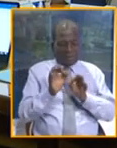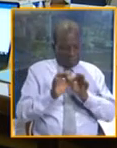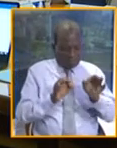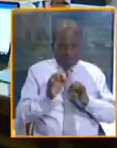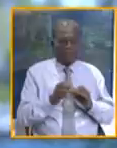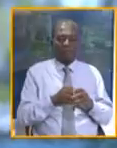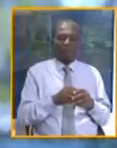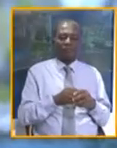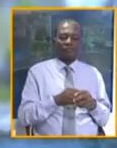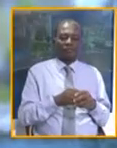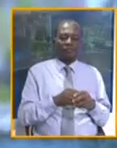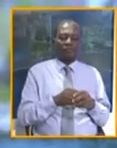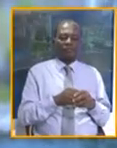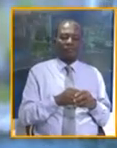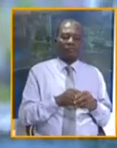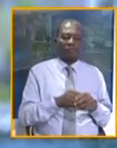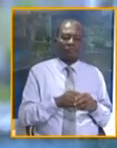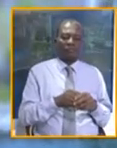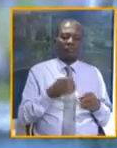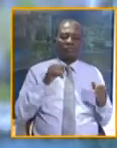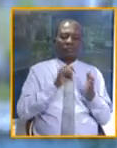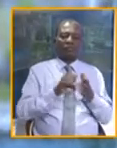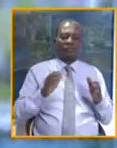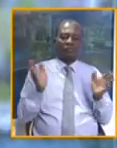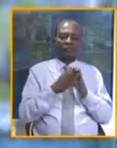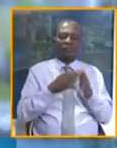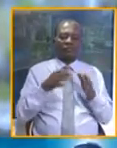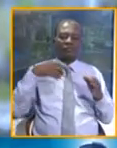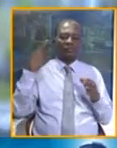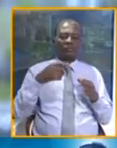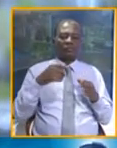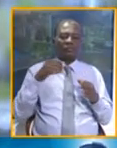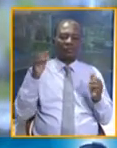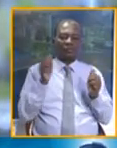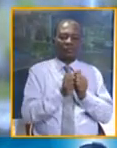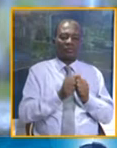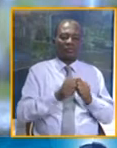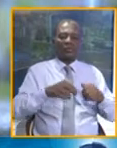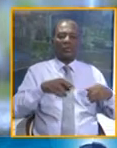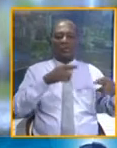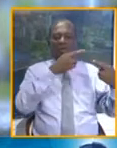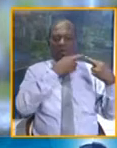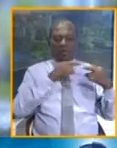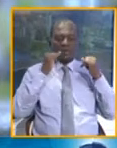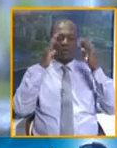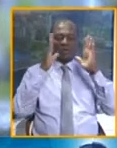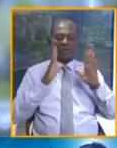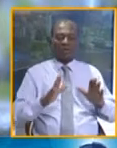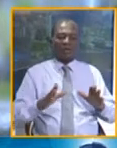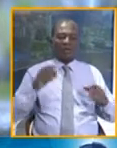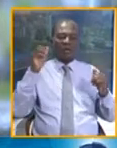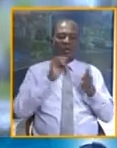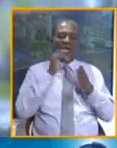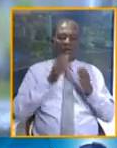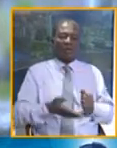prochaines années. Et cette autre rencontre, toujours à la primature, cette fois avec le patronat ivoirien. Il s'agit de la contribution